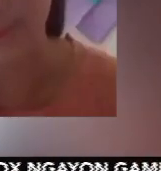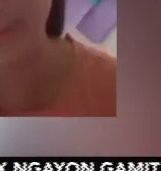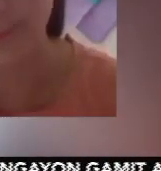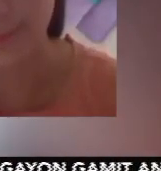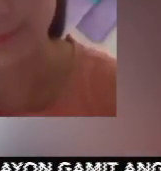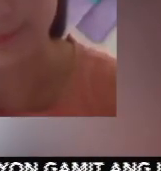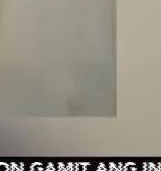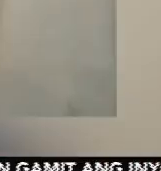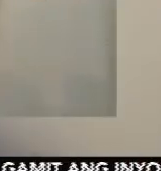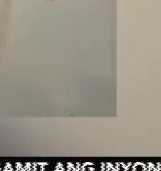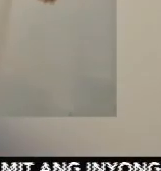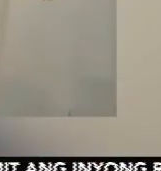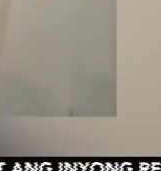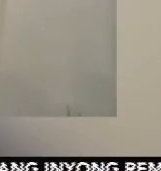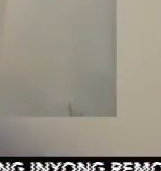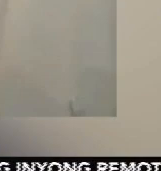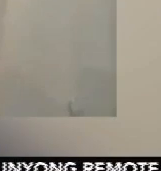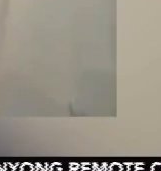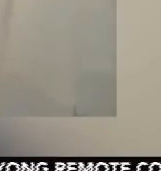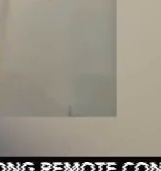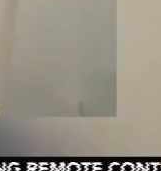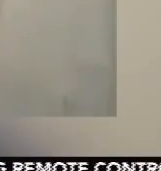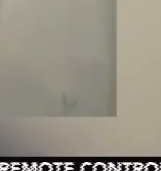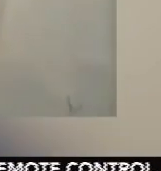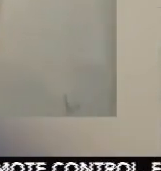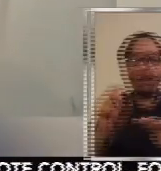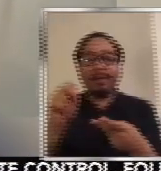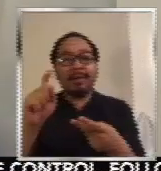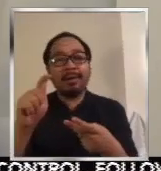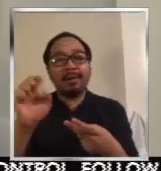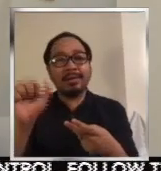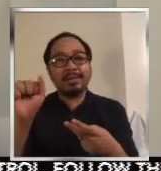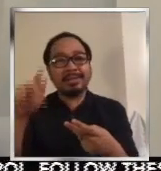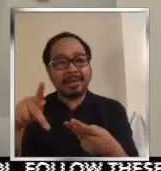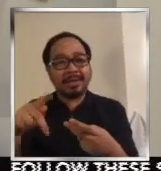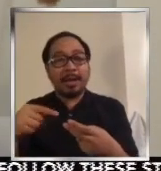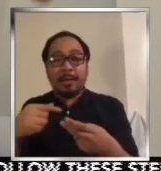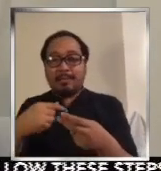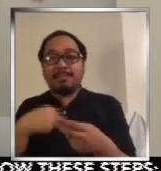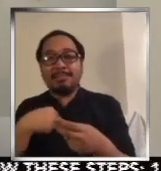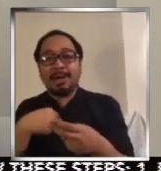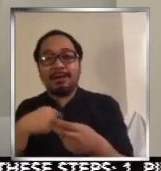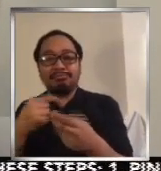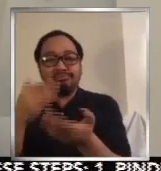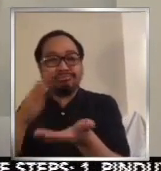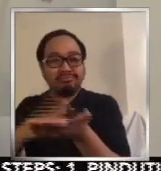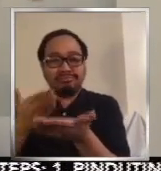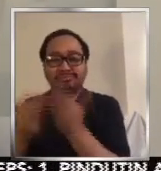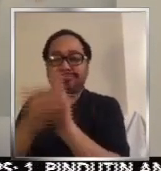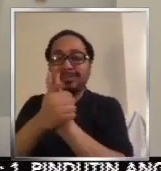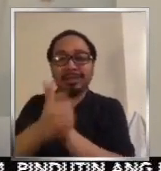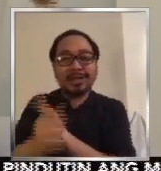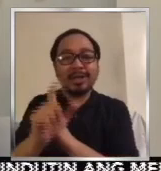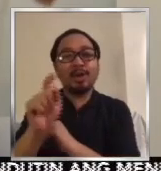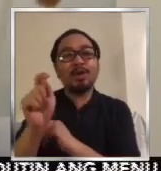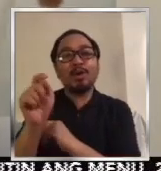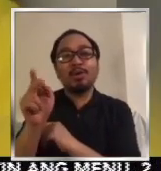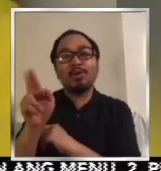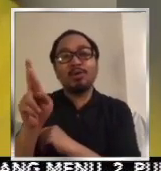Tenge. Ang specialty ko po talaga turon na may langka. Kasi yun lang din po yung alam kong lutuin